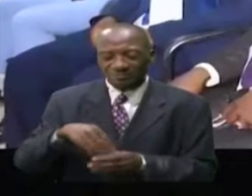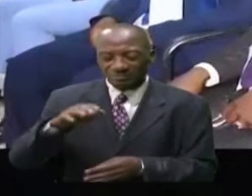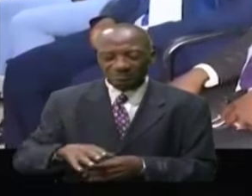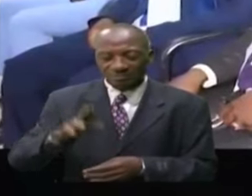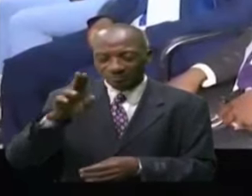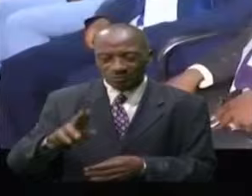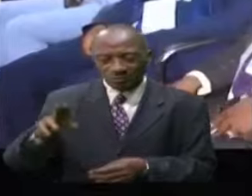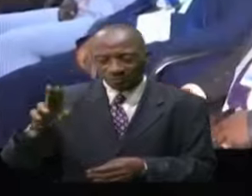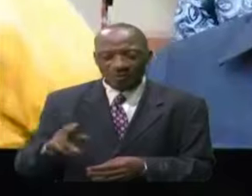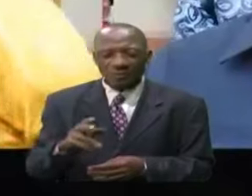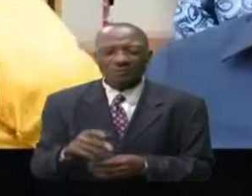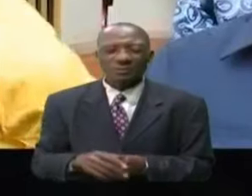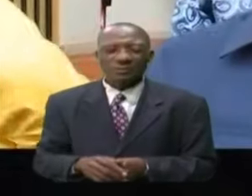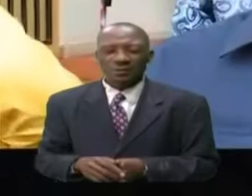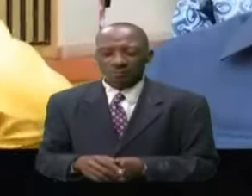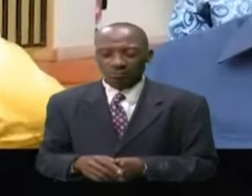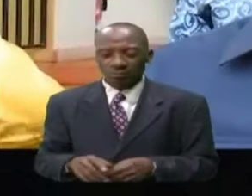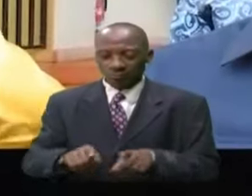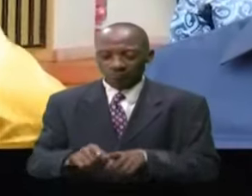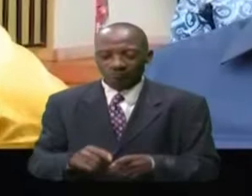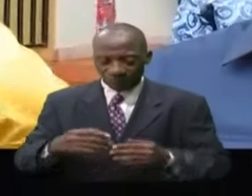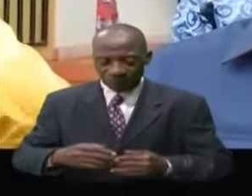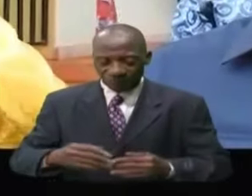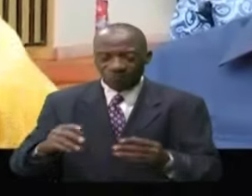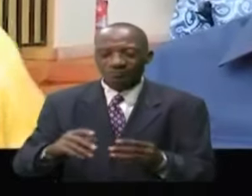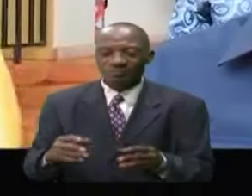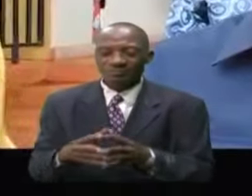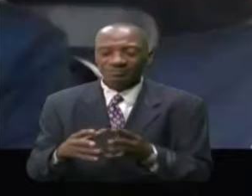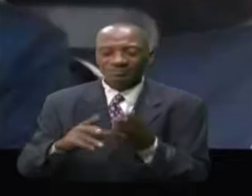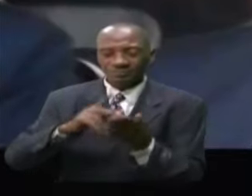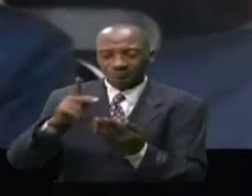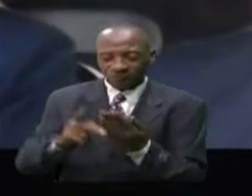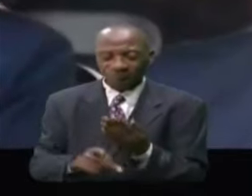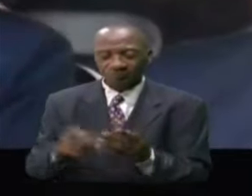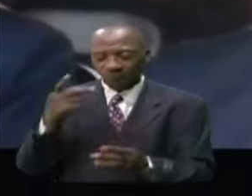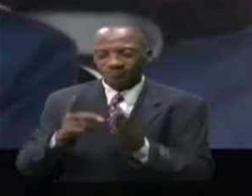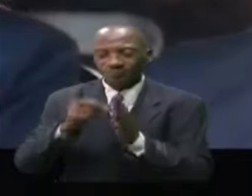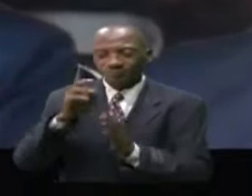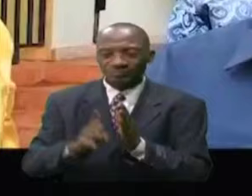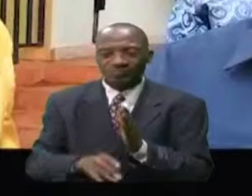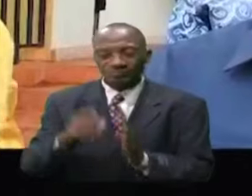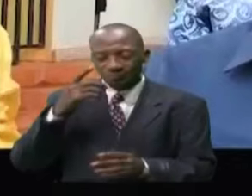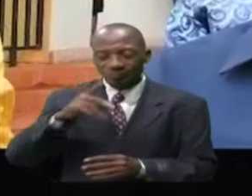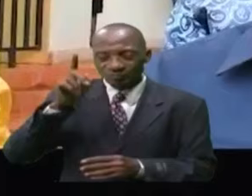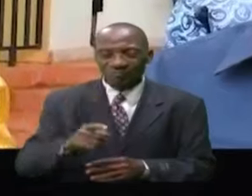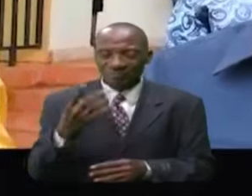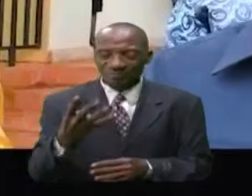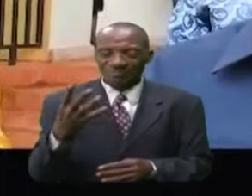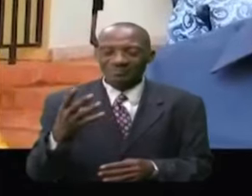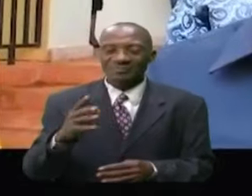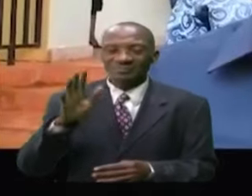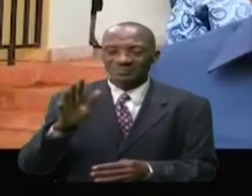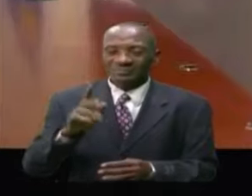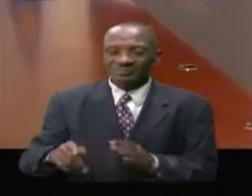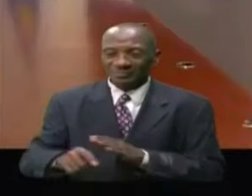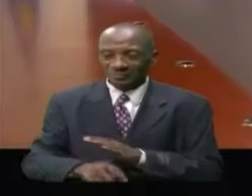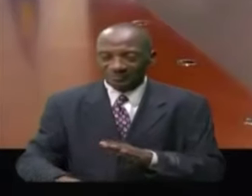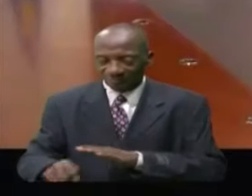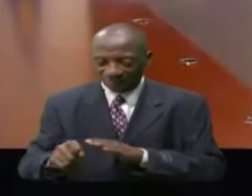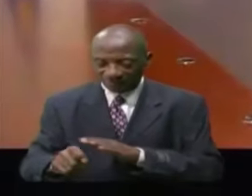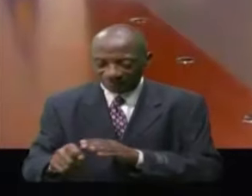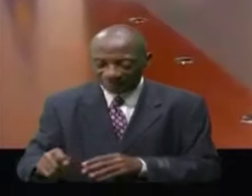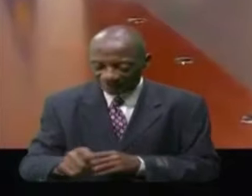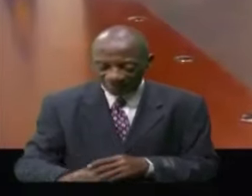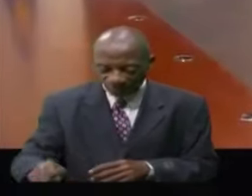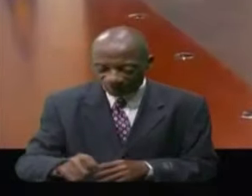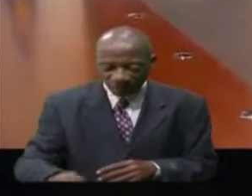de réhabilitation des routes et particulièrement des ponts. Il y a des ponts précis qui doivent être absolument réhabilités et